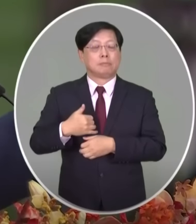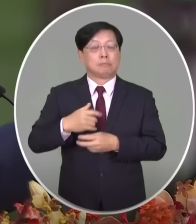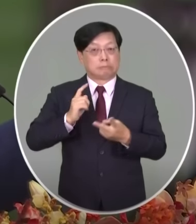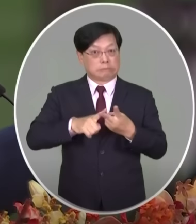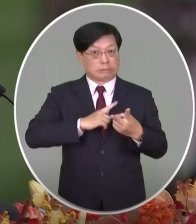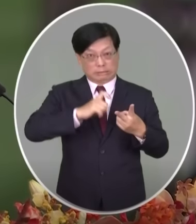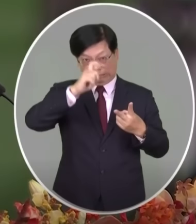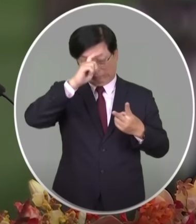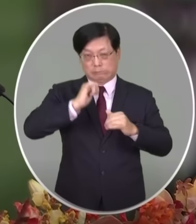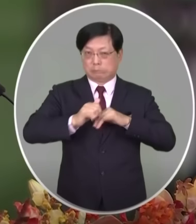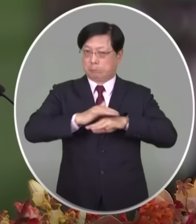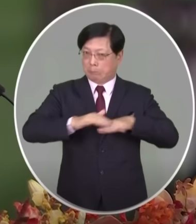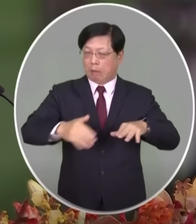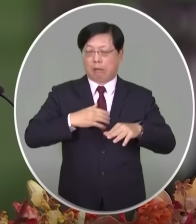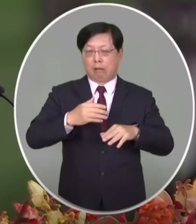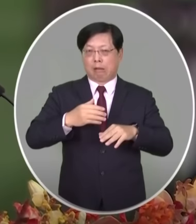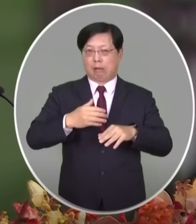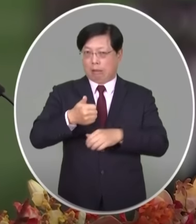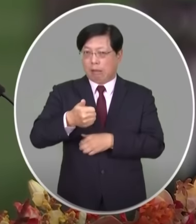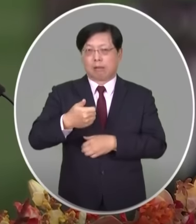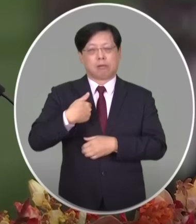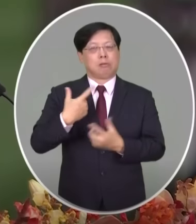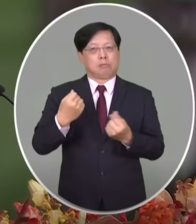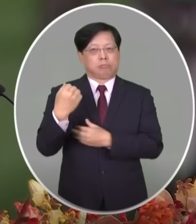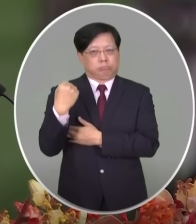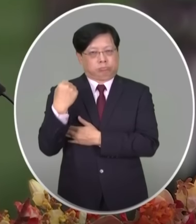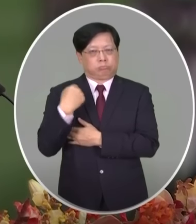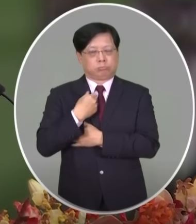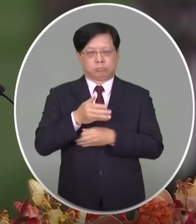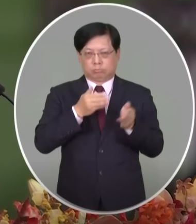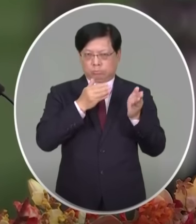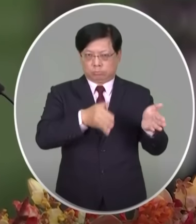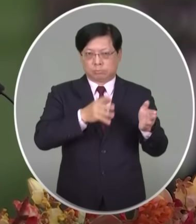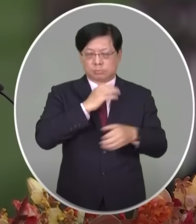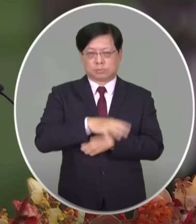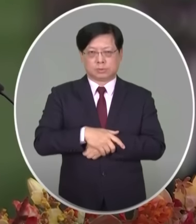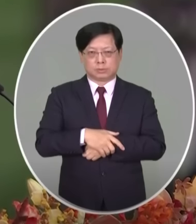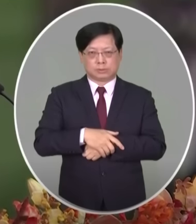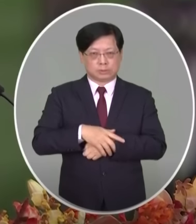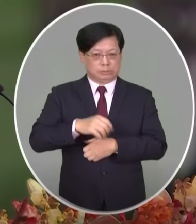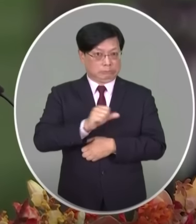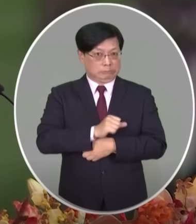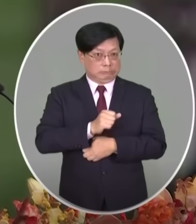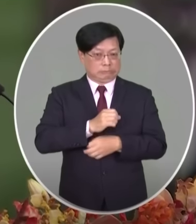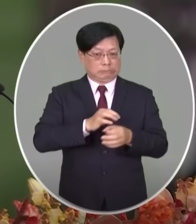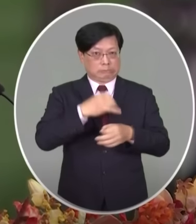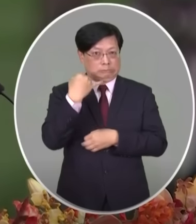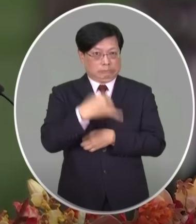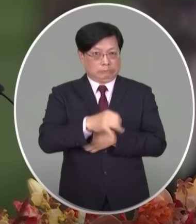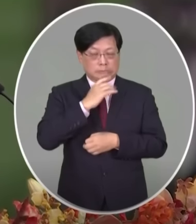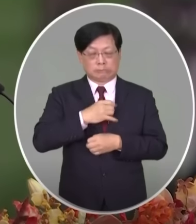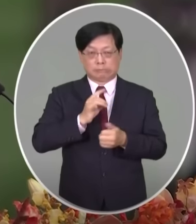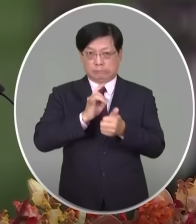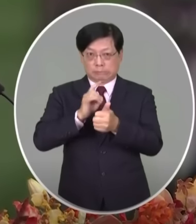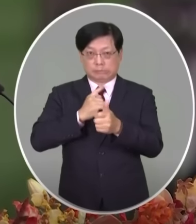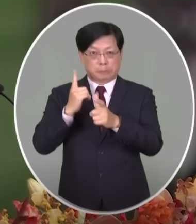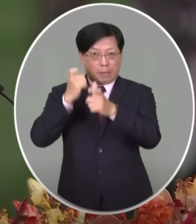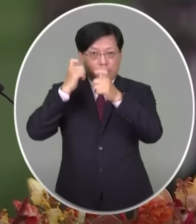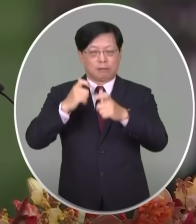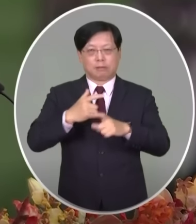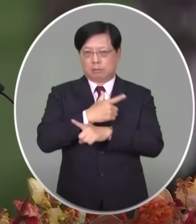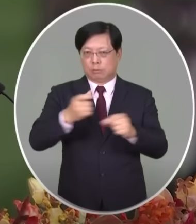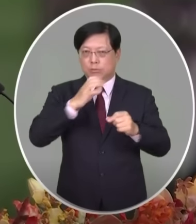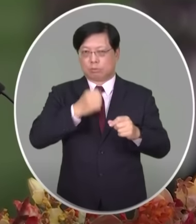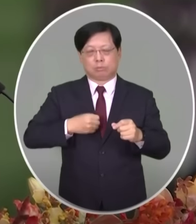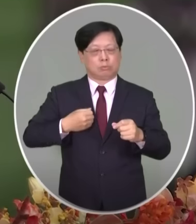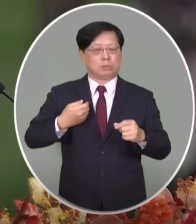待治安更好，我会积极打击黑金、枪毒和诈骗。